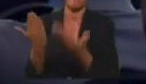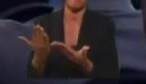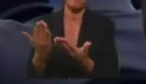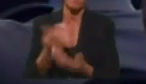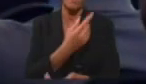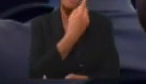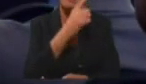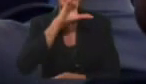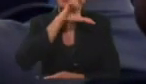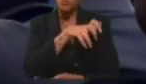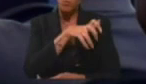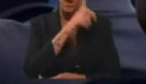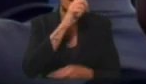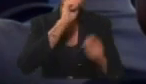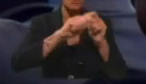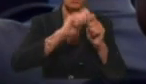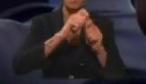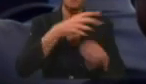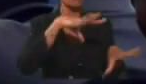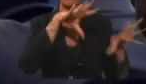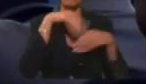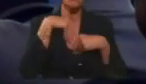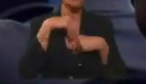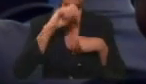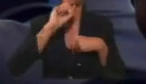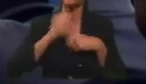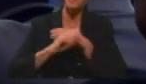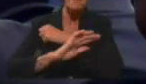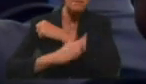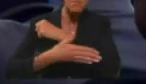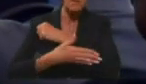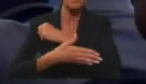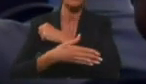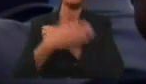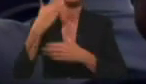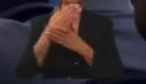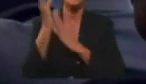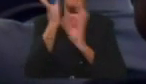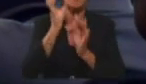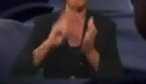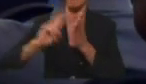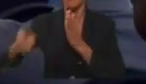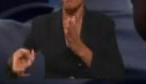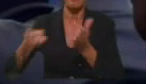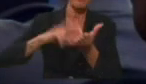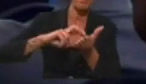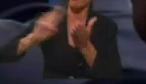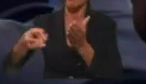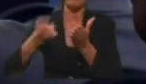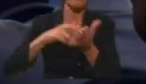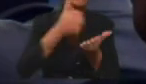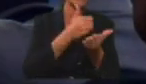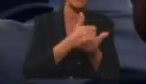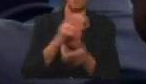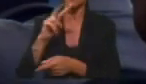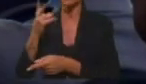jedna grupa kontrolna nie otrzymała tam żadnego wsparcia, tak po prostu informacje wysiąść gdzieś tam na przystanku. Taka druga